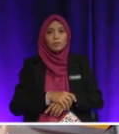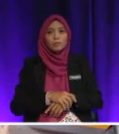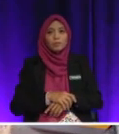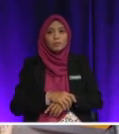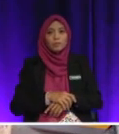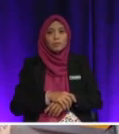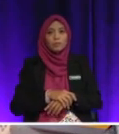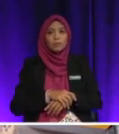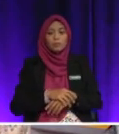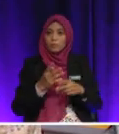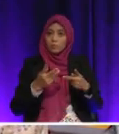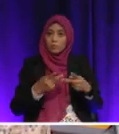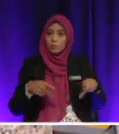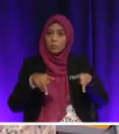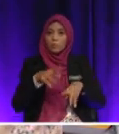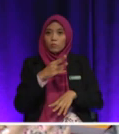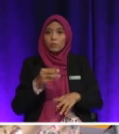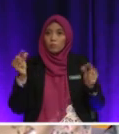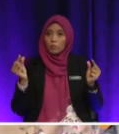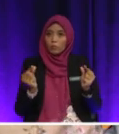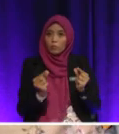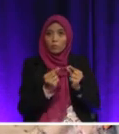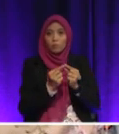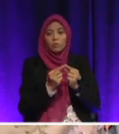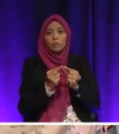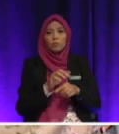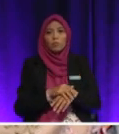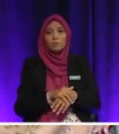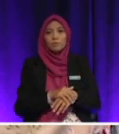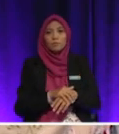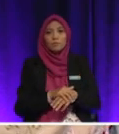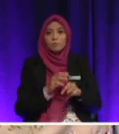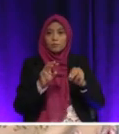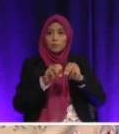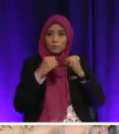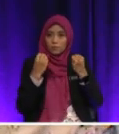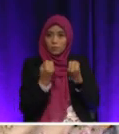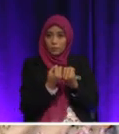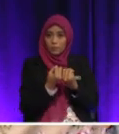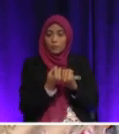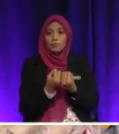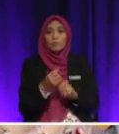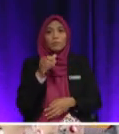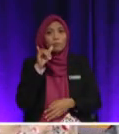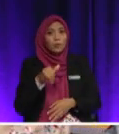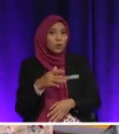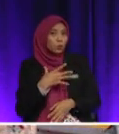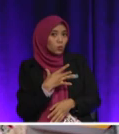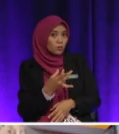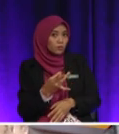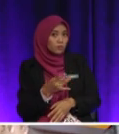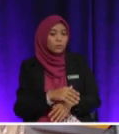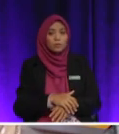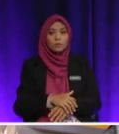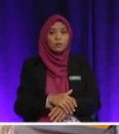Ayah nampaknya telah menggabungkan kehendaklah ya daripada laporan pas yang disukai oleh orang Melayu digabungkan dengan